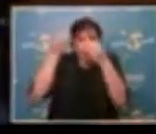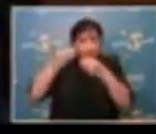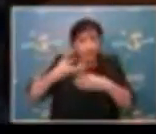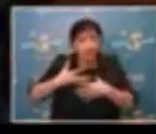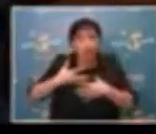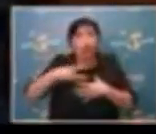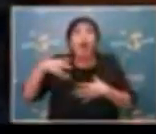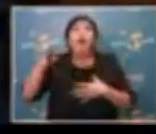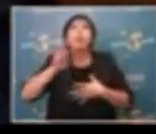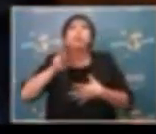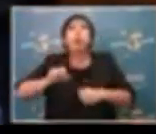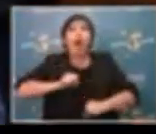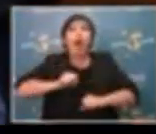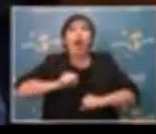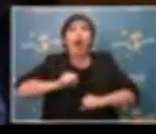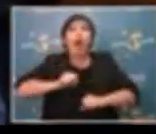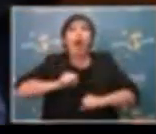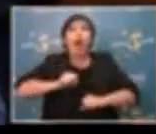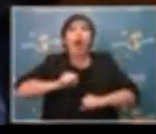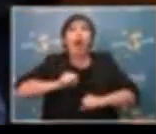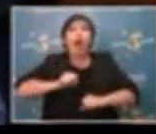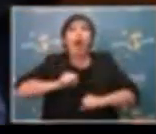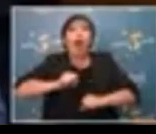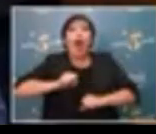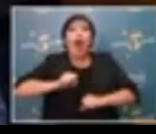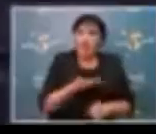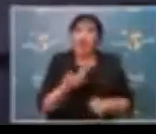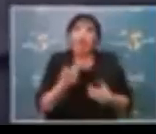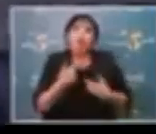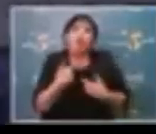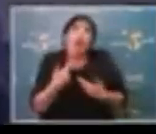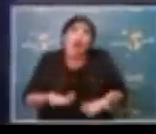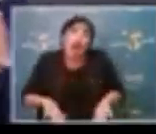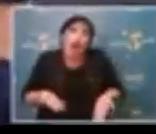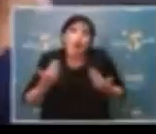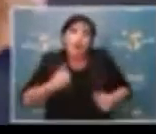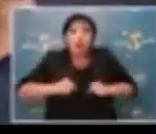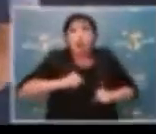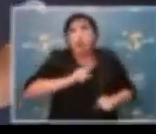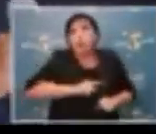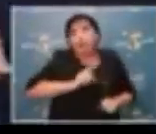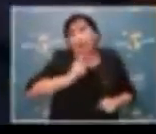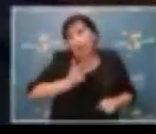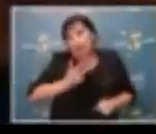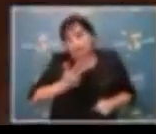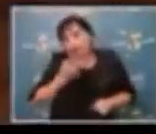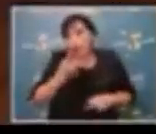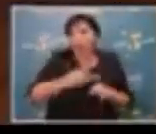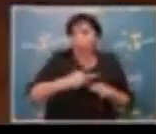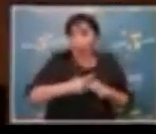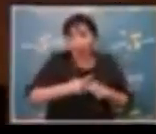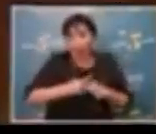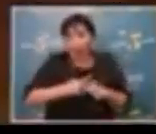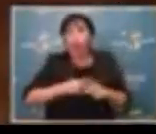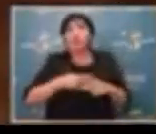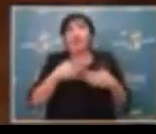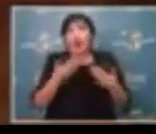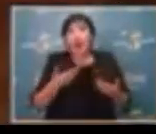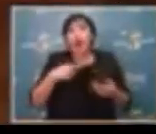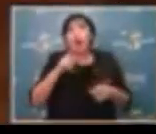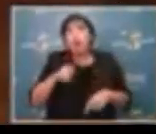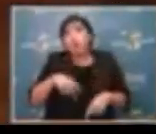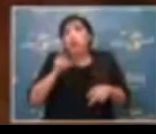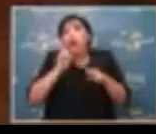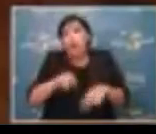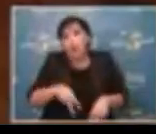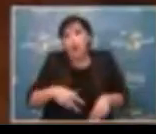in bagno a far pipì. Quindi io mi sono sempre alzato a far pipì 3 o 4 volte e ho fatto cura per la prostata da tutta la